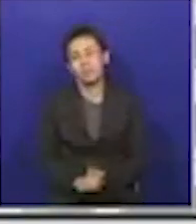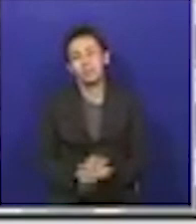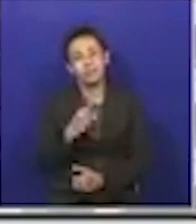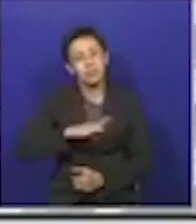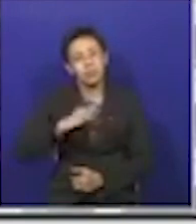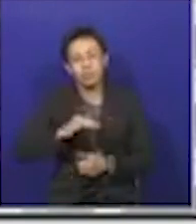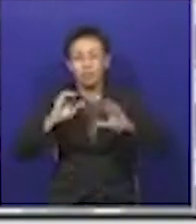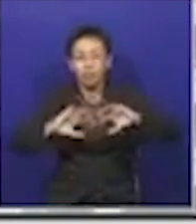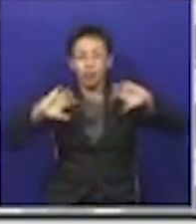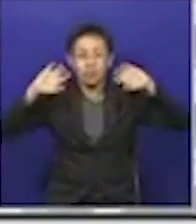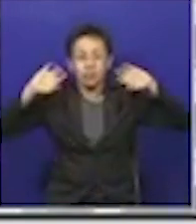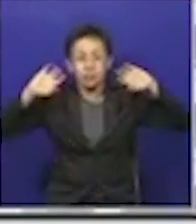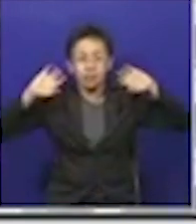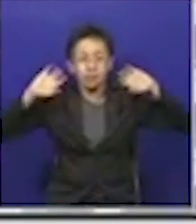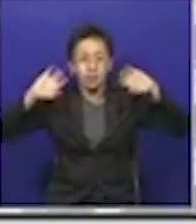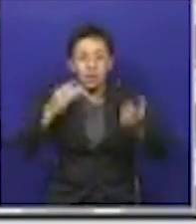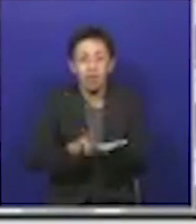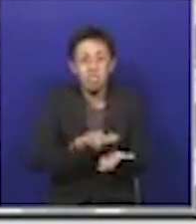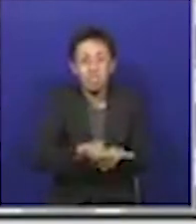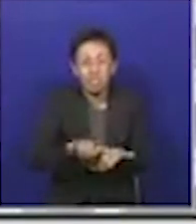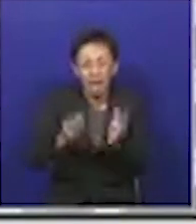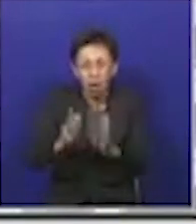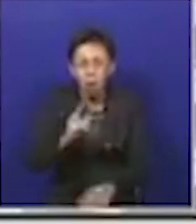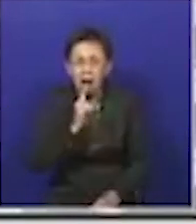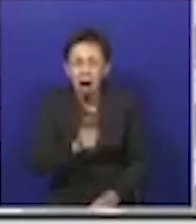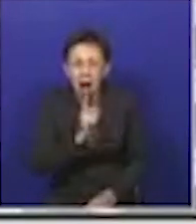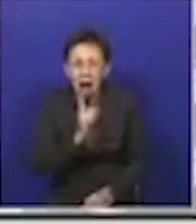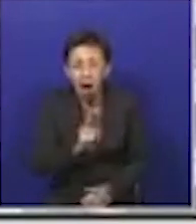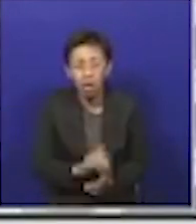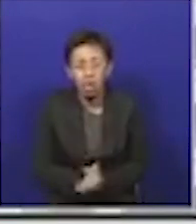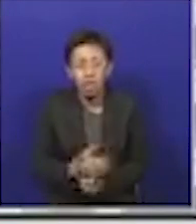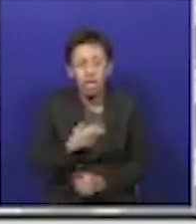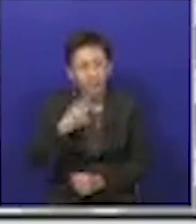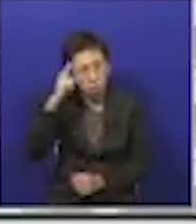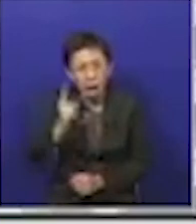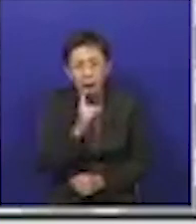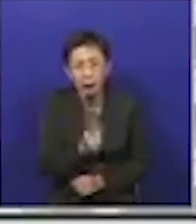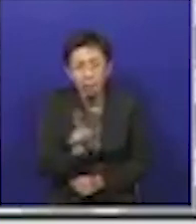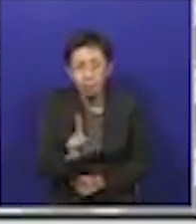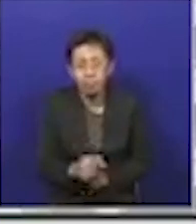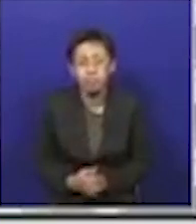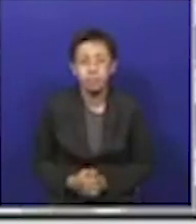เป็นรัฐบาลเดียวในประวัติศาสตร์แจกเงินแล้วโดนด่าท่านอยากฟังไหมฮะโดนด่ายังไงฮะ